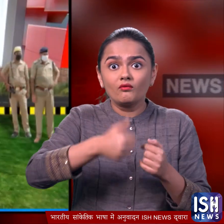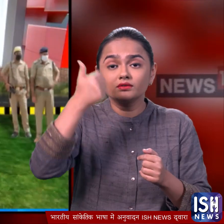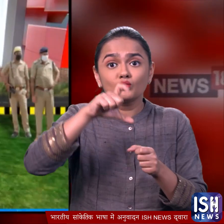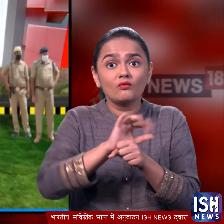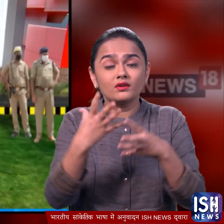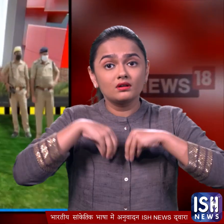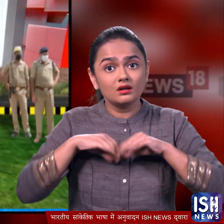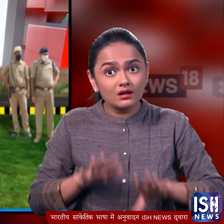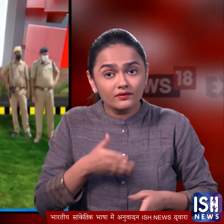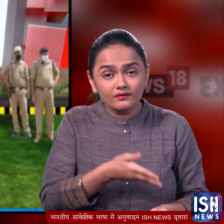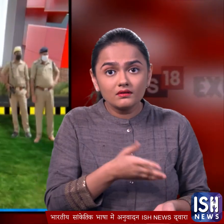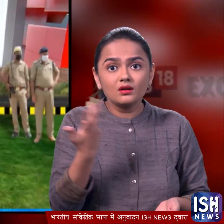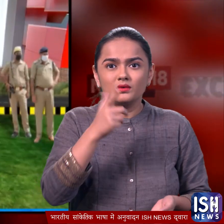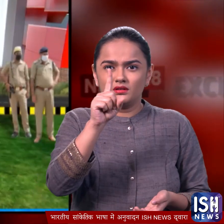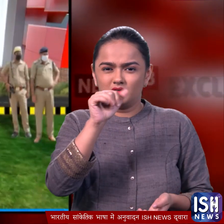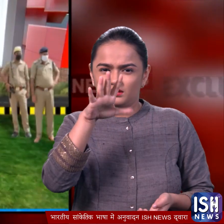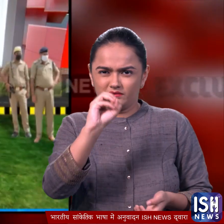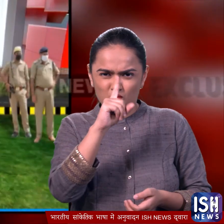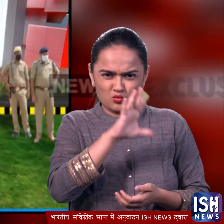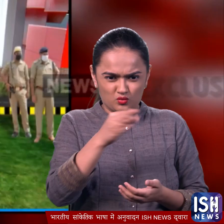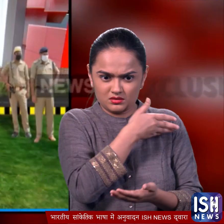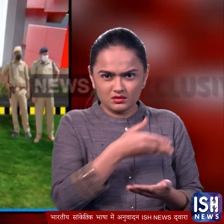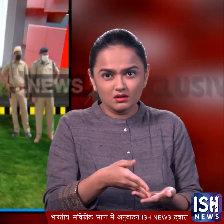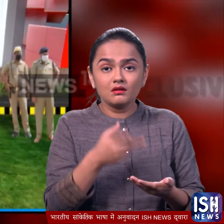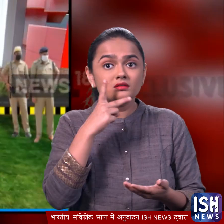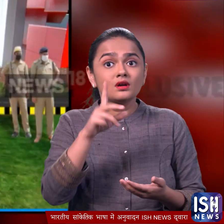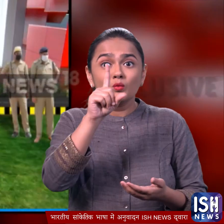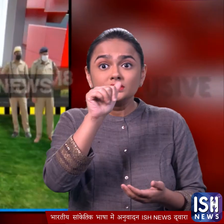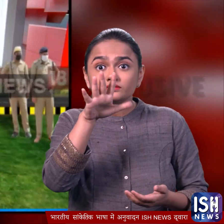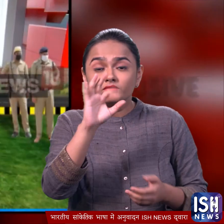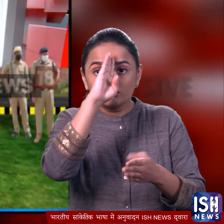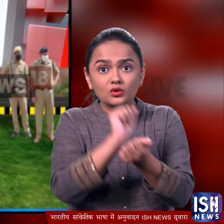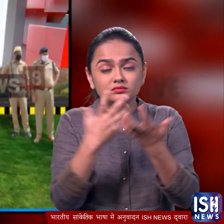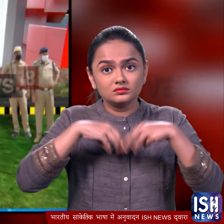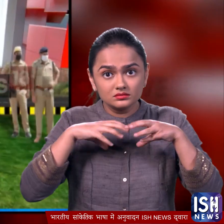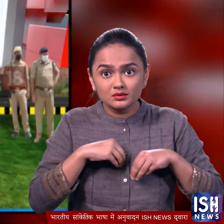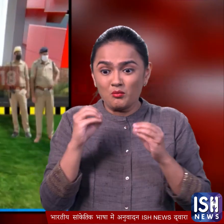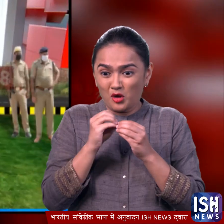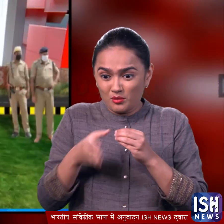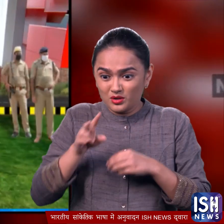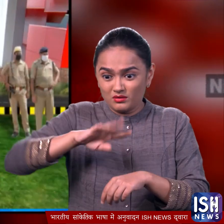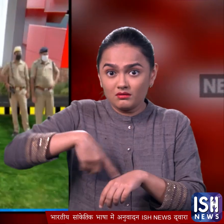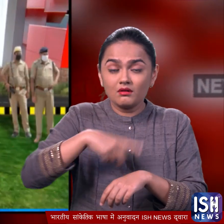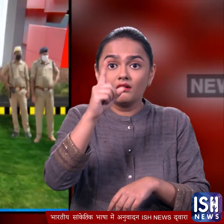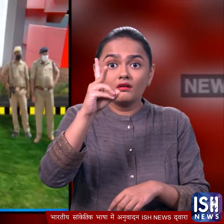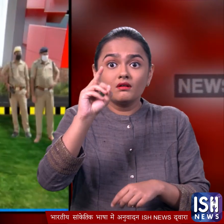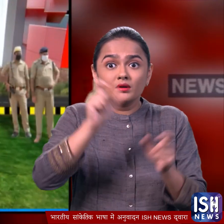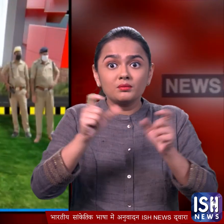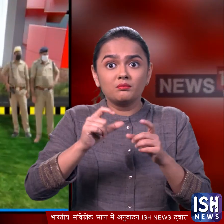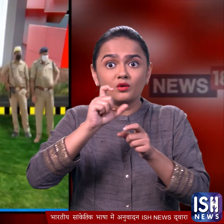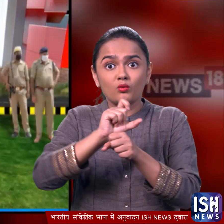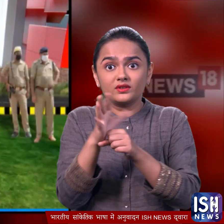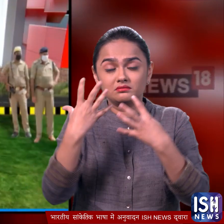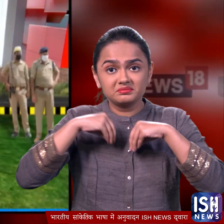गए। राज्य में बीते एक हफ्ते में 1625 पुलिस वाले कोरोना पॉजिटिव पाए गए। अकेले मुंबई में बीते 24 घंटे में 120